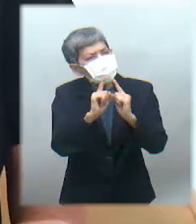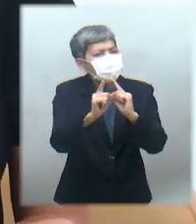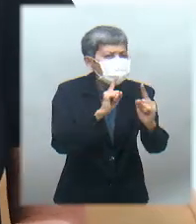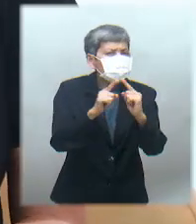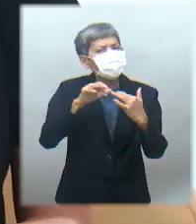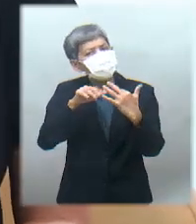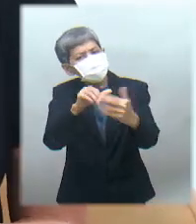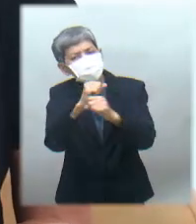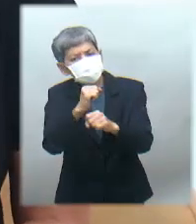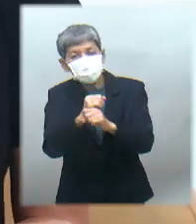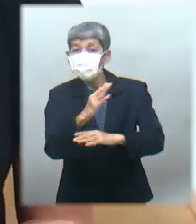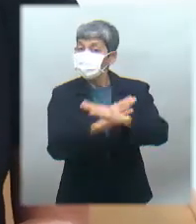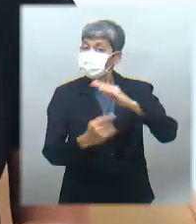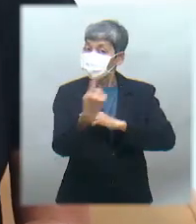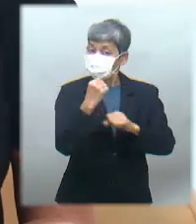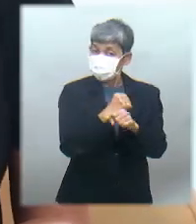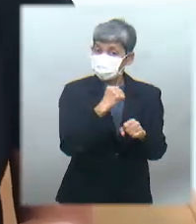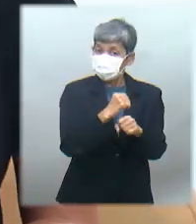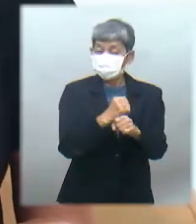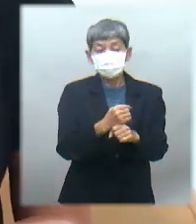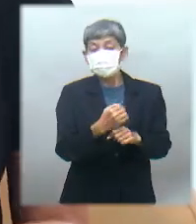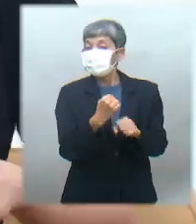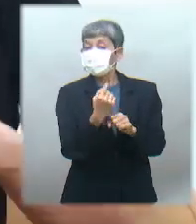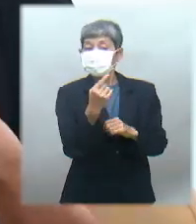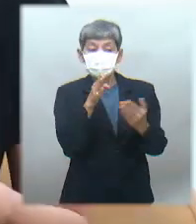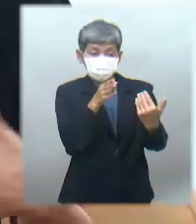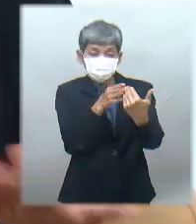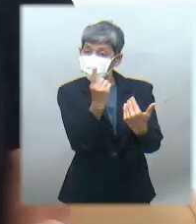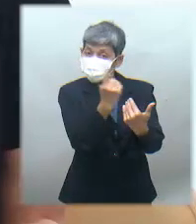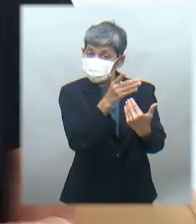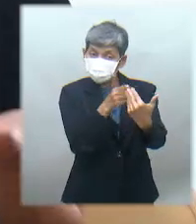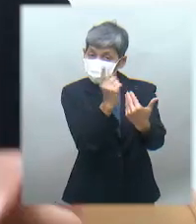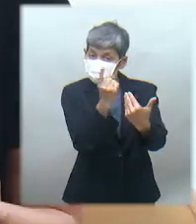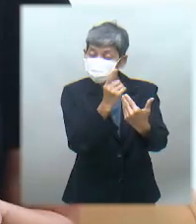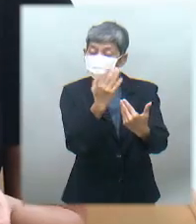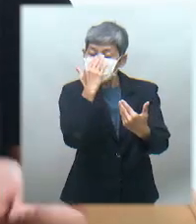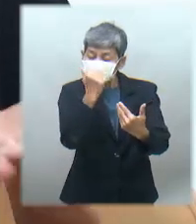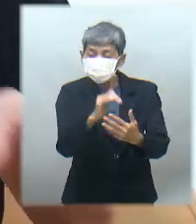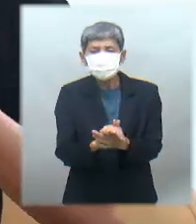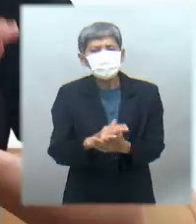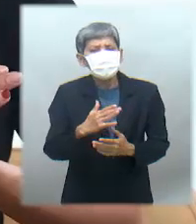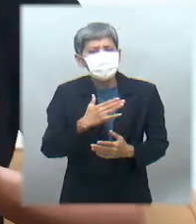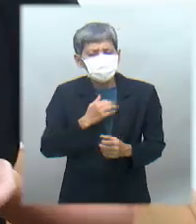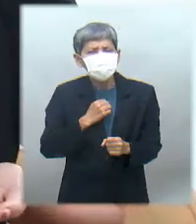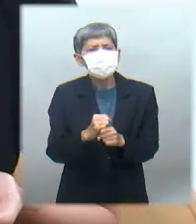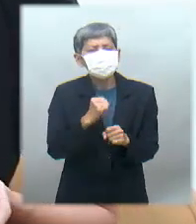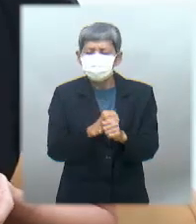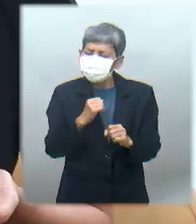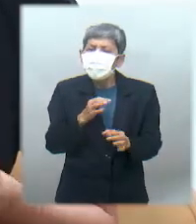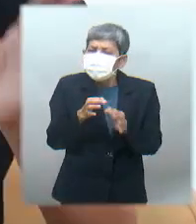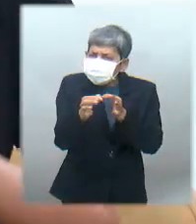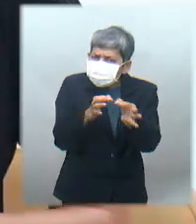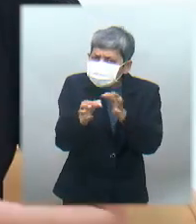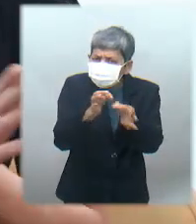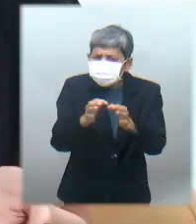ปจจุบเราบอกวาคนแกนหน่คนทำงานได้แค่เจ้าเดียวเราเซรฟลูคาไดแ่เจ้าเดยวเพราะว่าเหมอนเขาต้องตอบ 100%แต